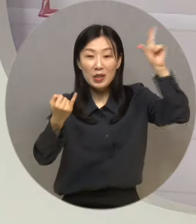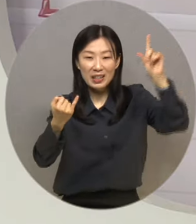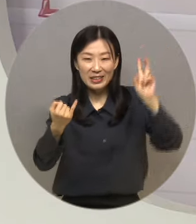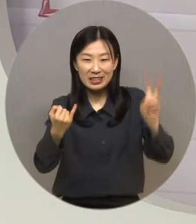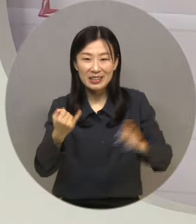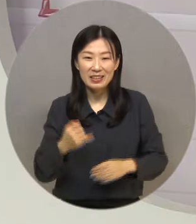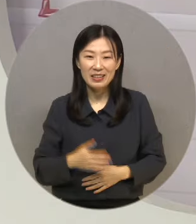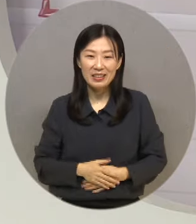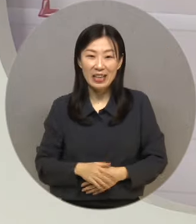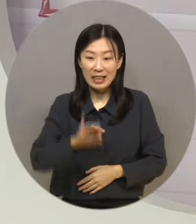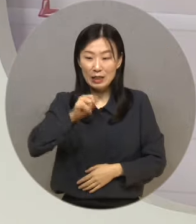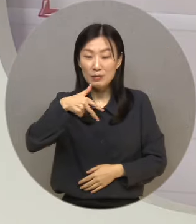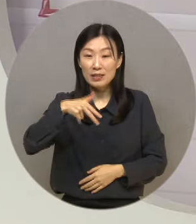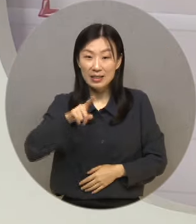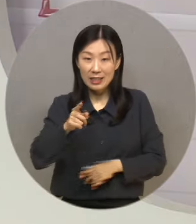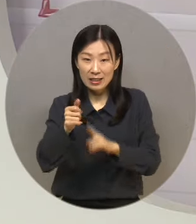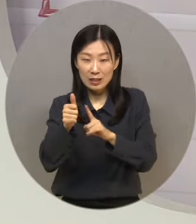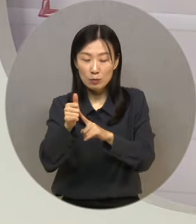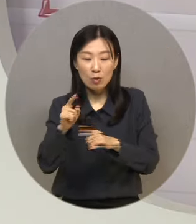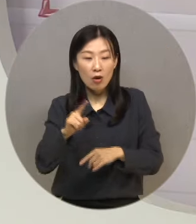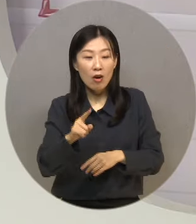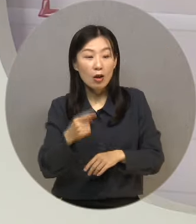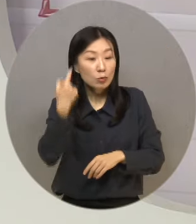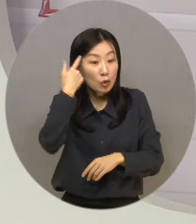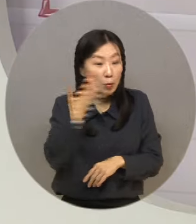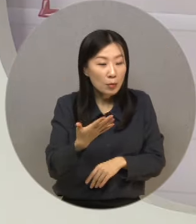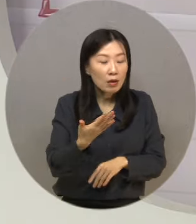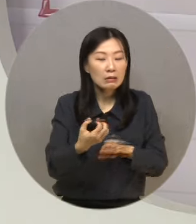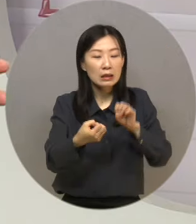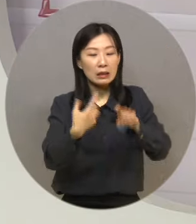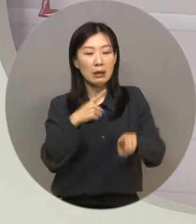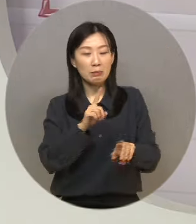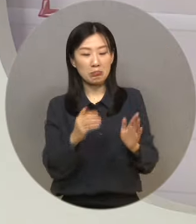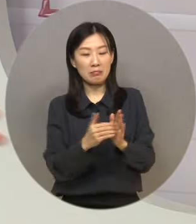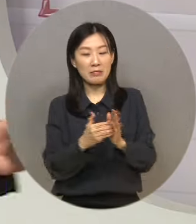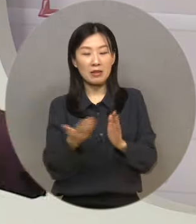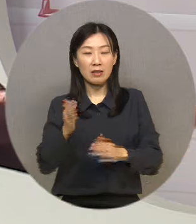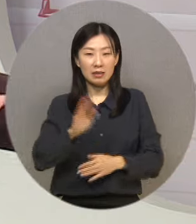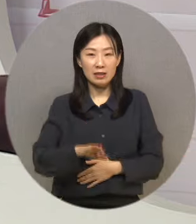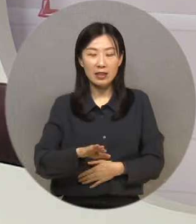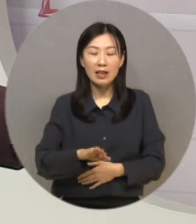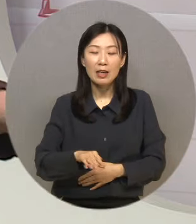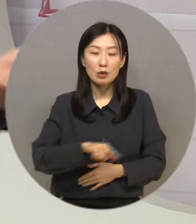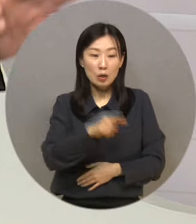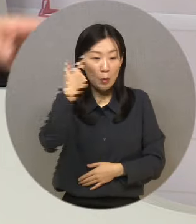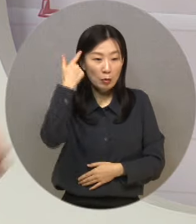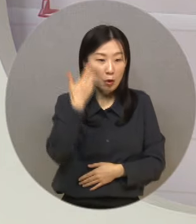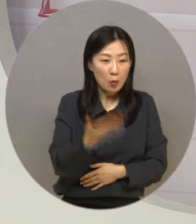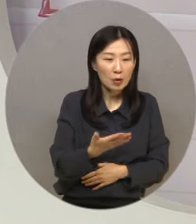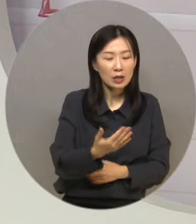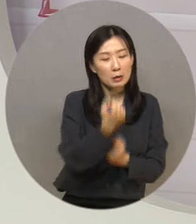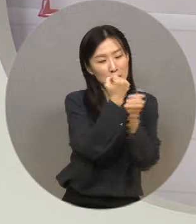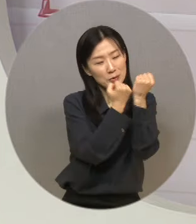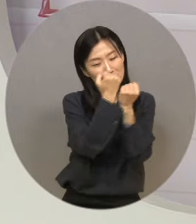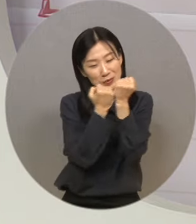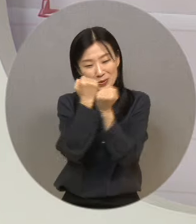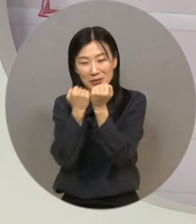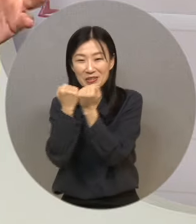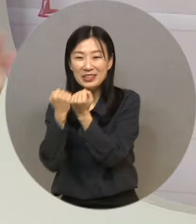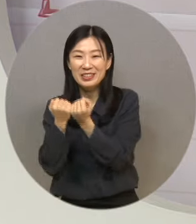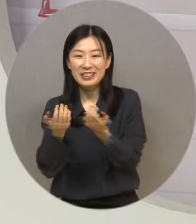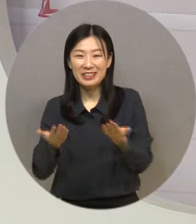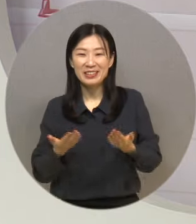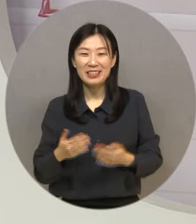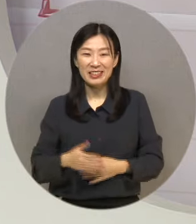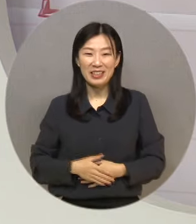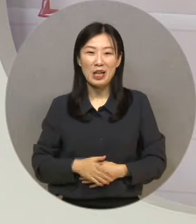딱 그거만 대답하시거든. 네. 근데 이분은 한번 우리가 뭘 물어보니까 그냥 궁금한 걸 일사천리로 쫙. 야, 이거 만약에 방송이 아니었으면 아마